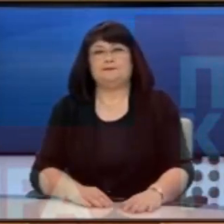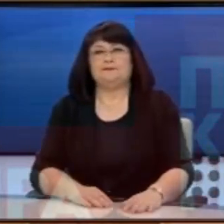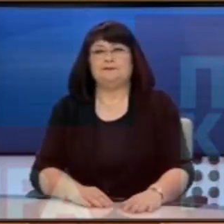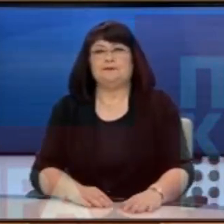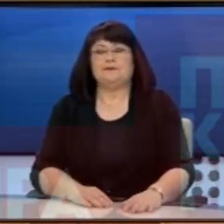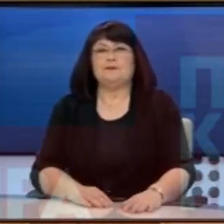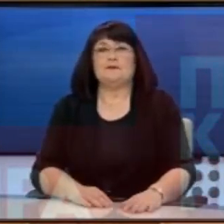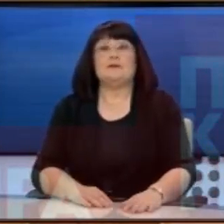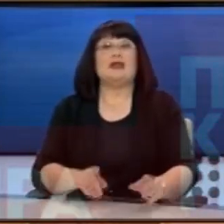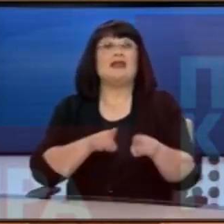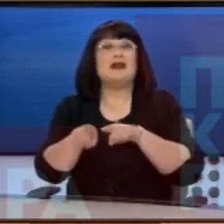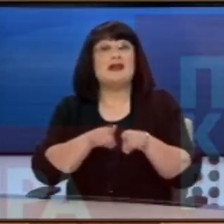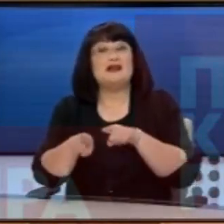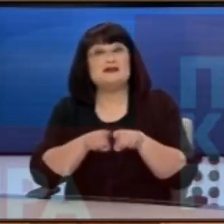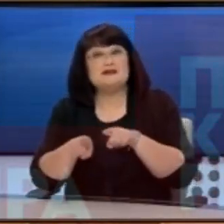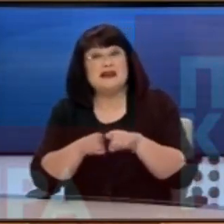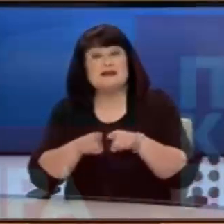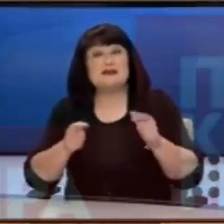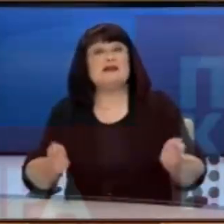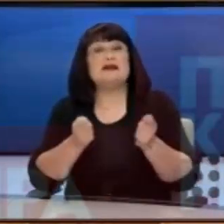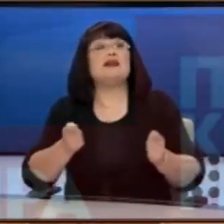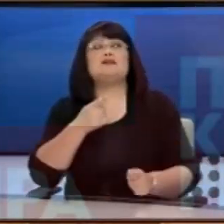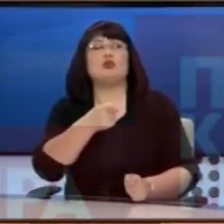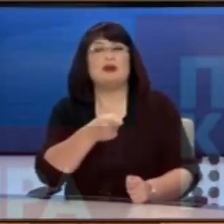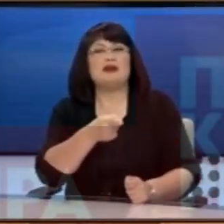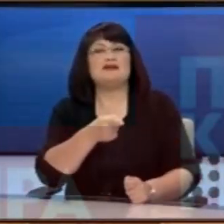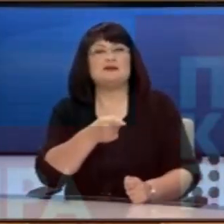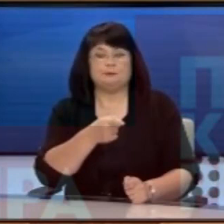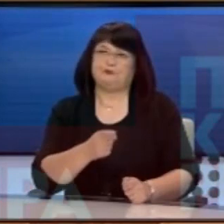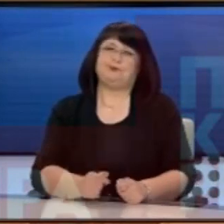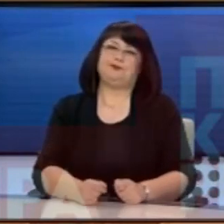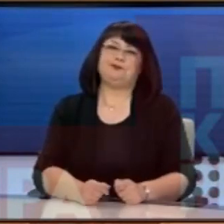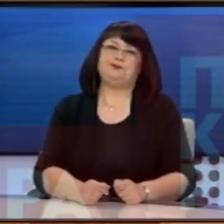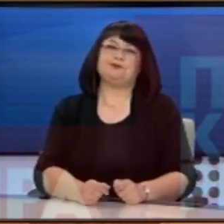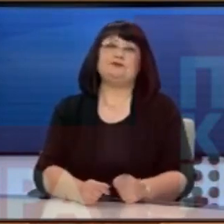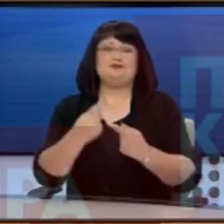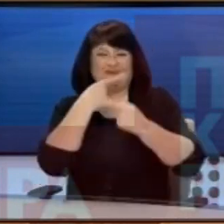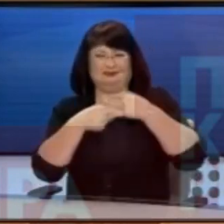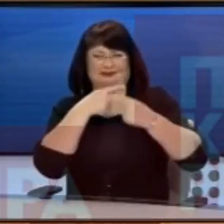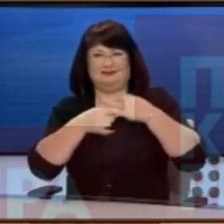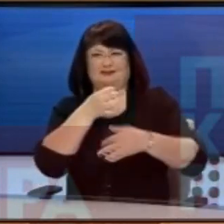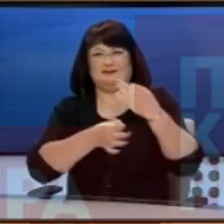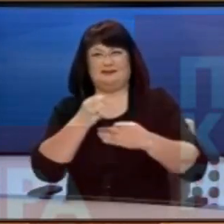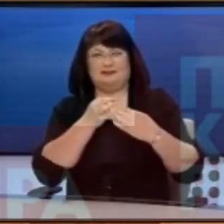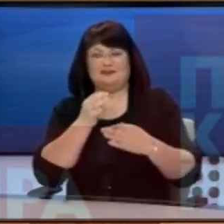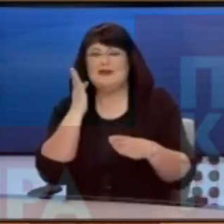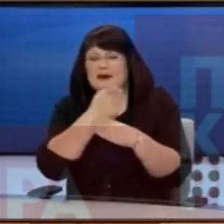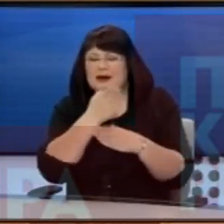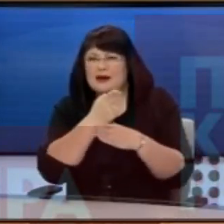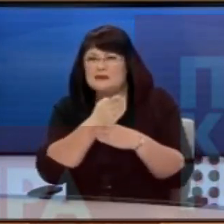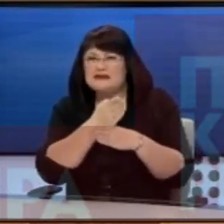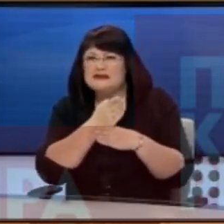Ανεξάρτητα λοιπόν, εάν χρησιμοποιούνται από εσάς ως ένα προκάλημα για να